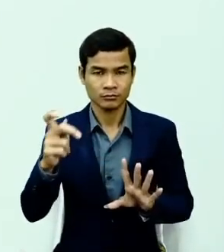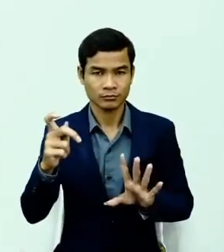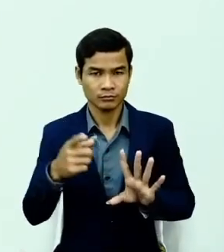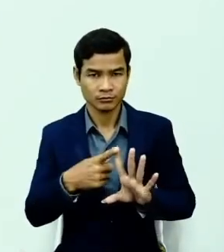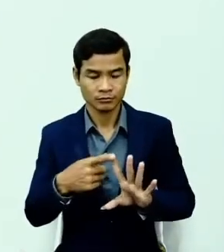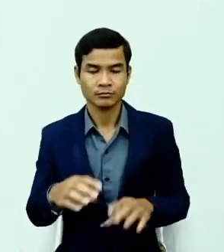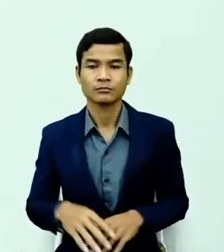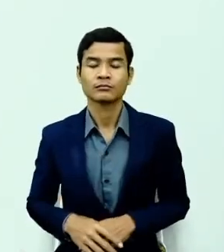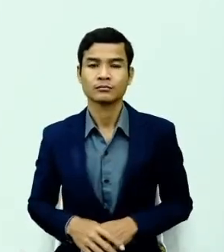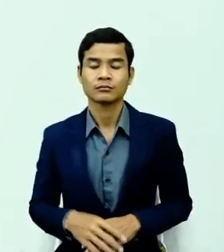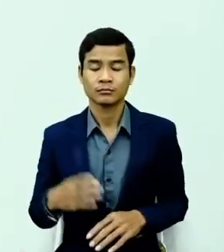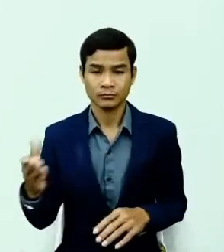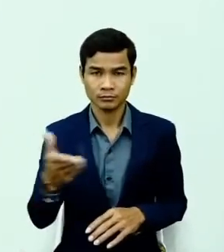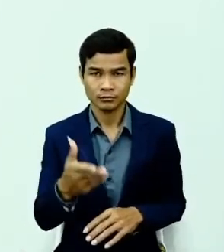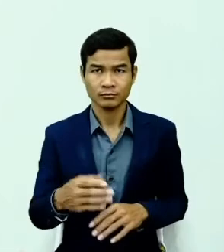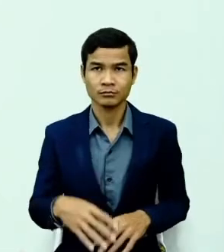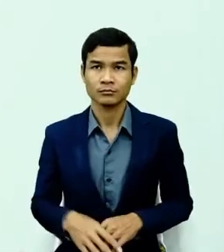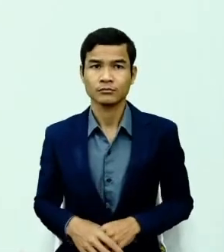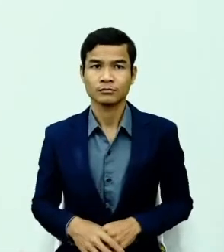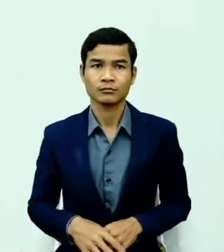គីកូន